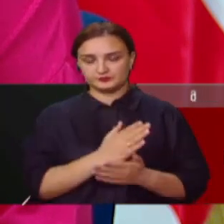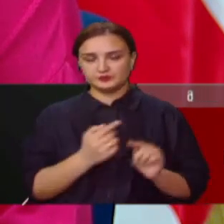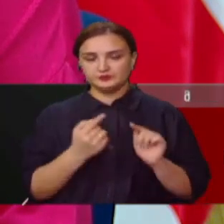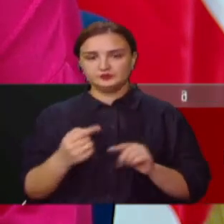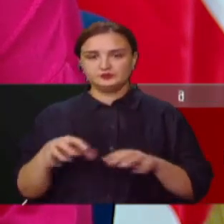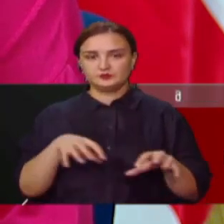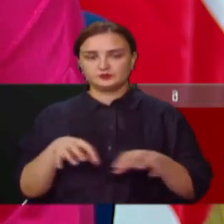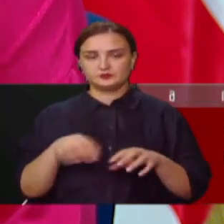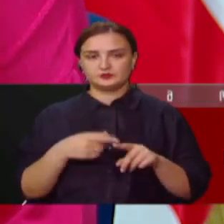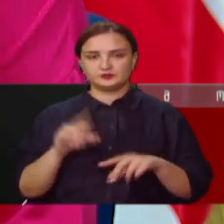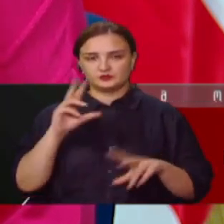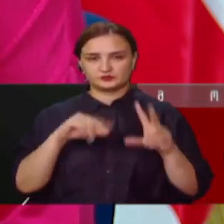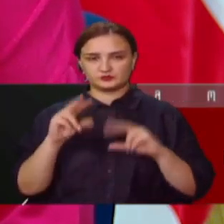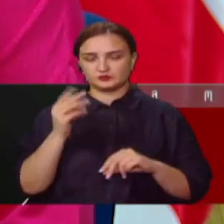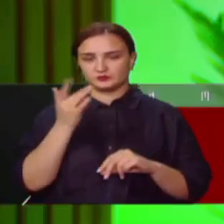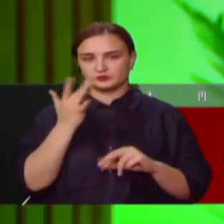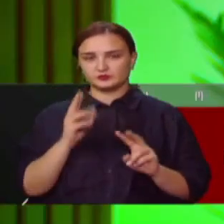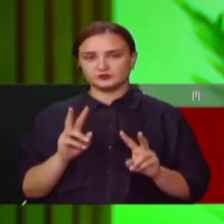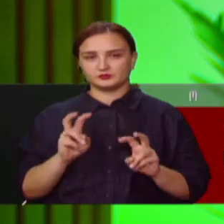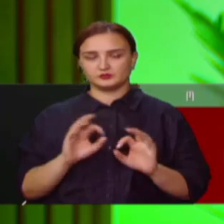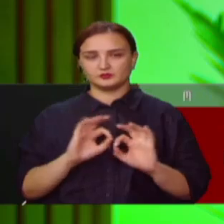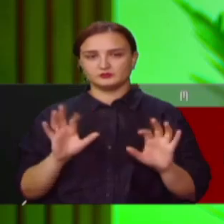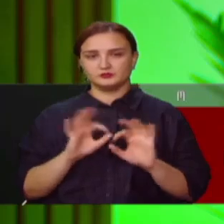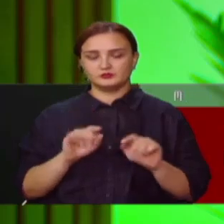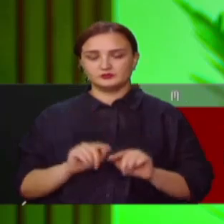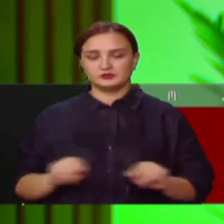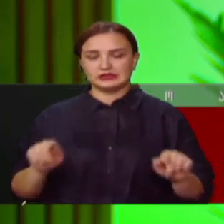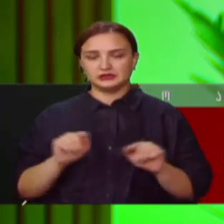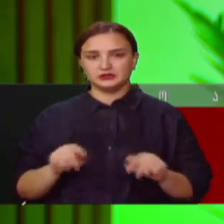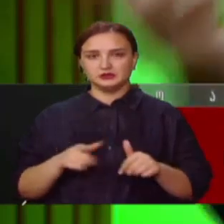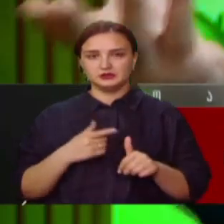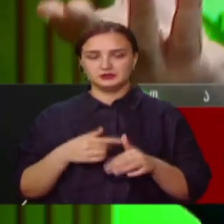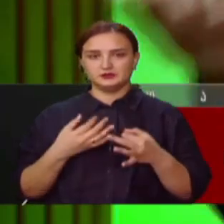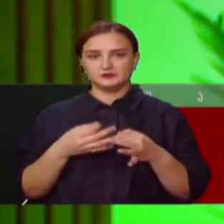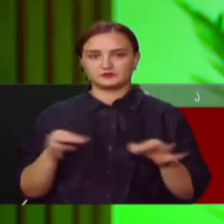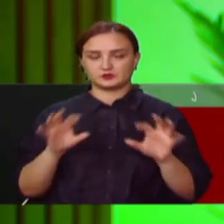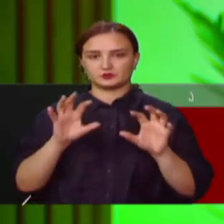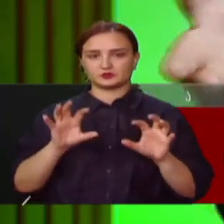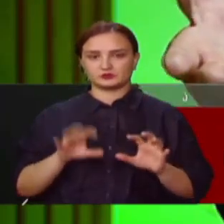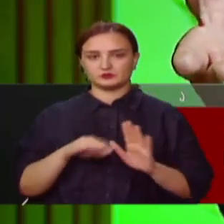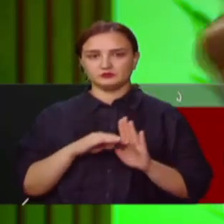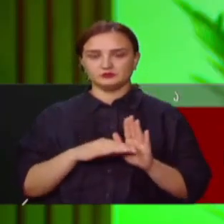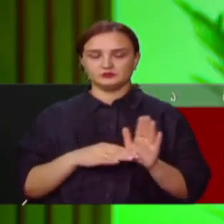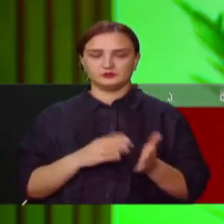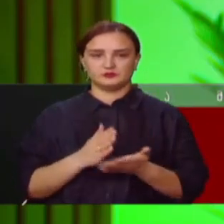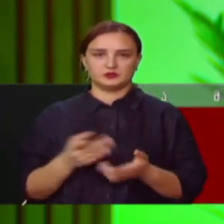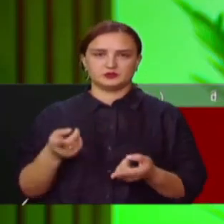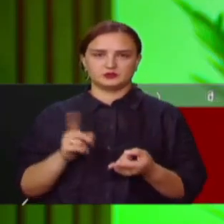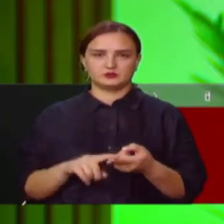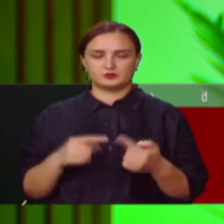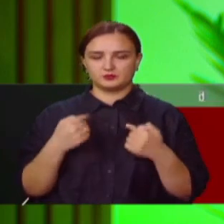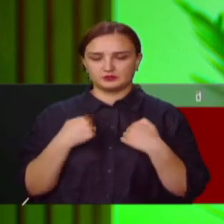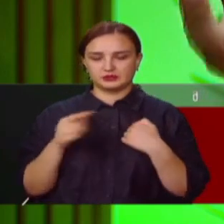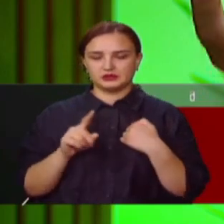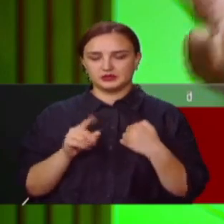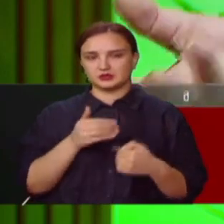ანტიკორუფციულმა ეს ჩათვალა პოლიტიკურ განცხადებად. აგიტაციის თავისუფლება კონსტიტუციით არის და კანონით არის განსაზღვრული და მე